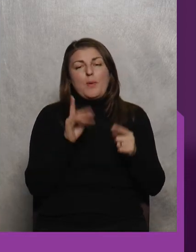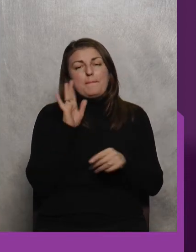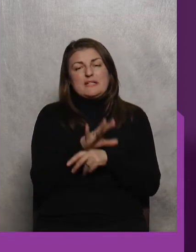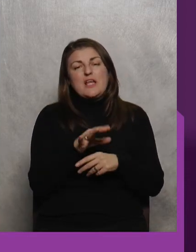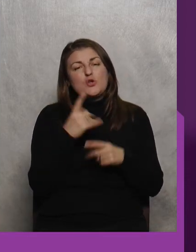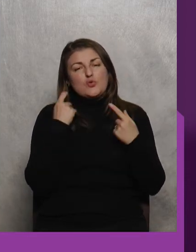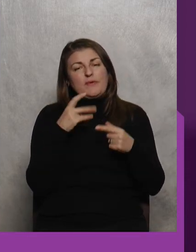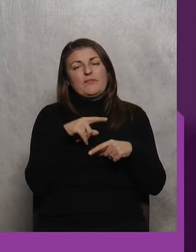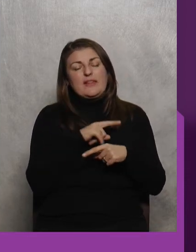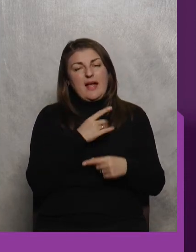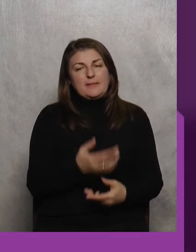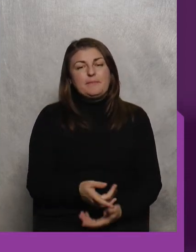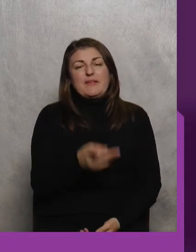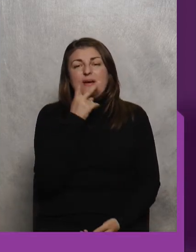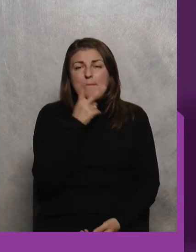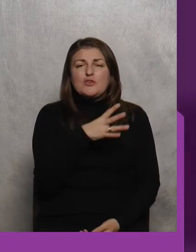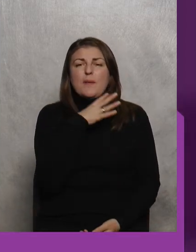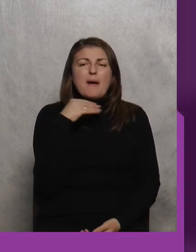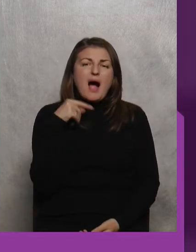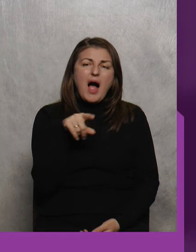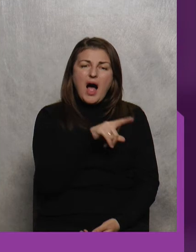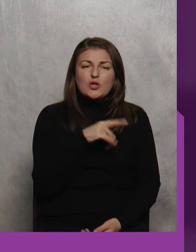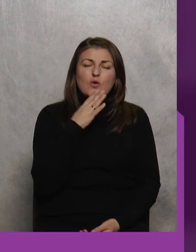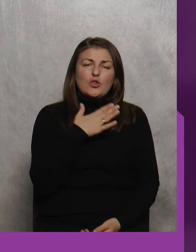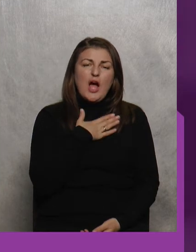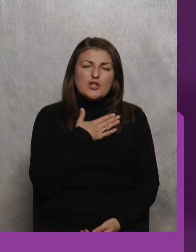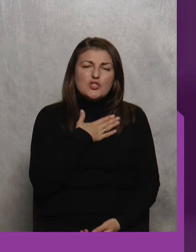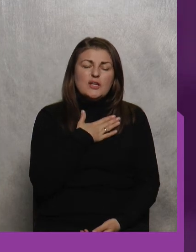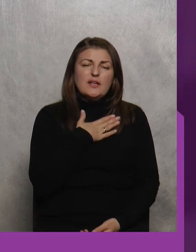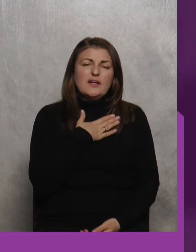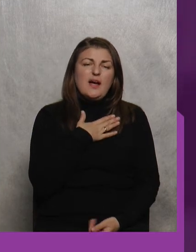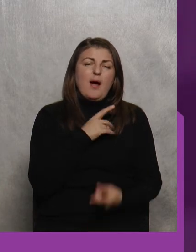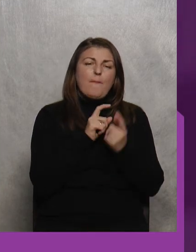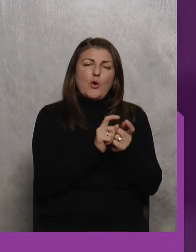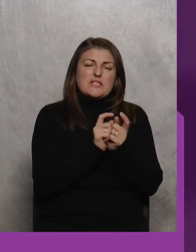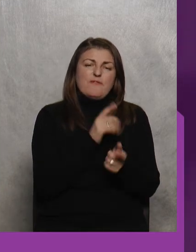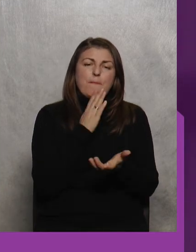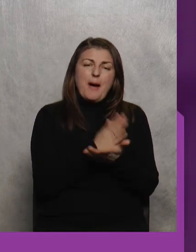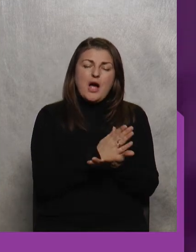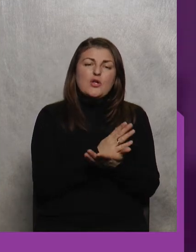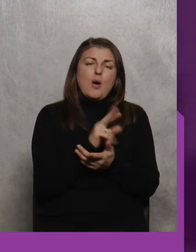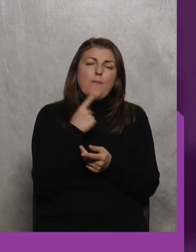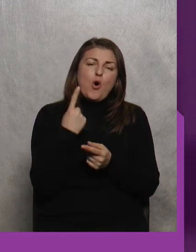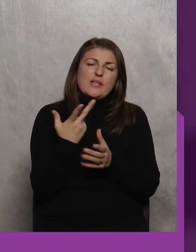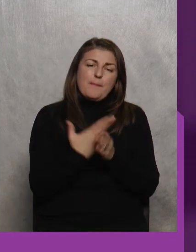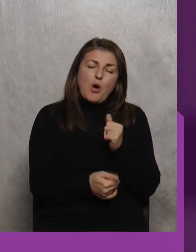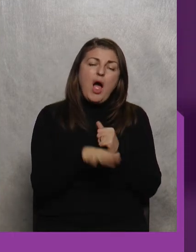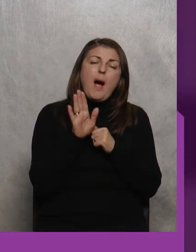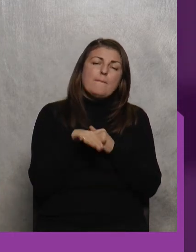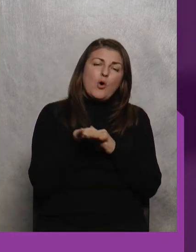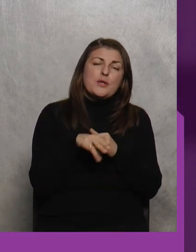призначено суперфінал. Ви бачите, багато наших борців мають по одній поразці,